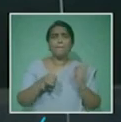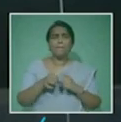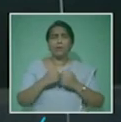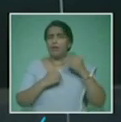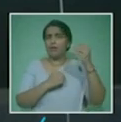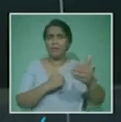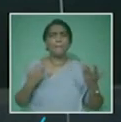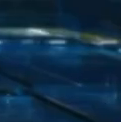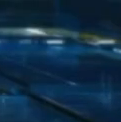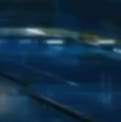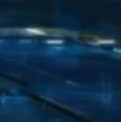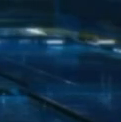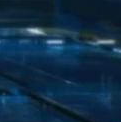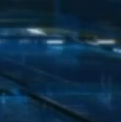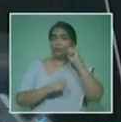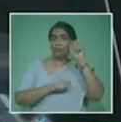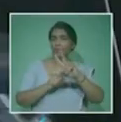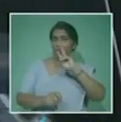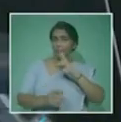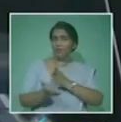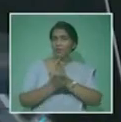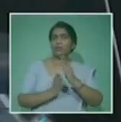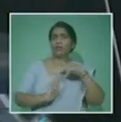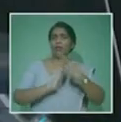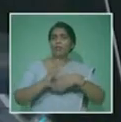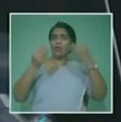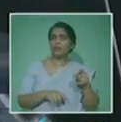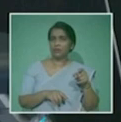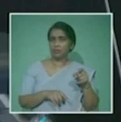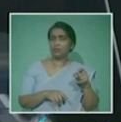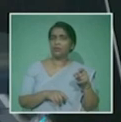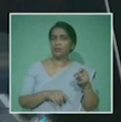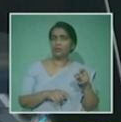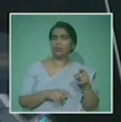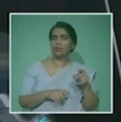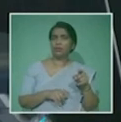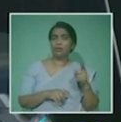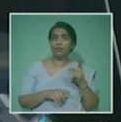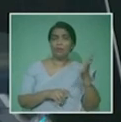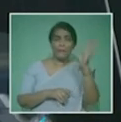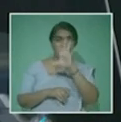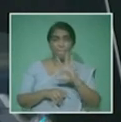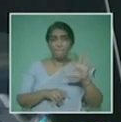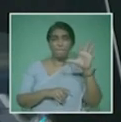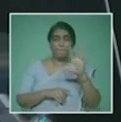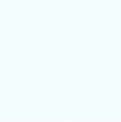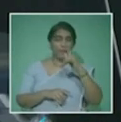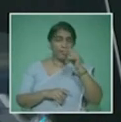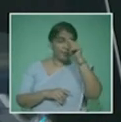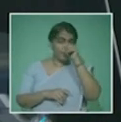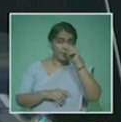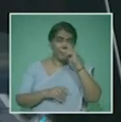එළියට එන්න බෑ කතා නායකතුමා රට බංකොලොත් කරපු පංච මහා කුරහන් නායකයින්ට